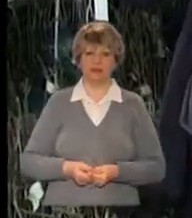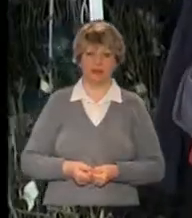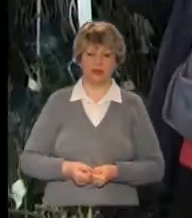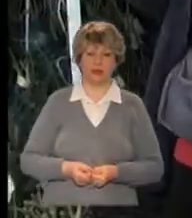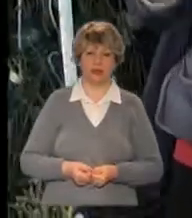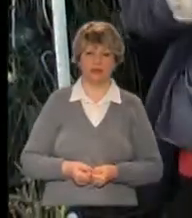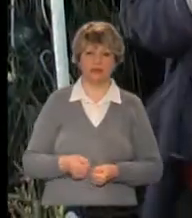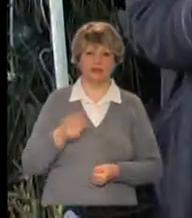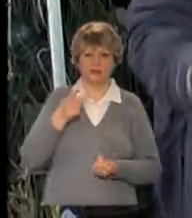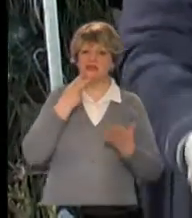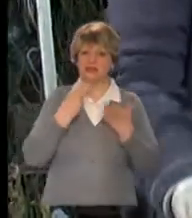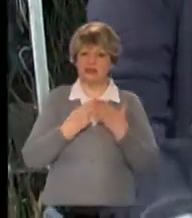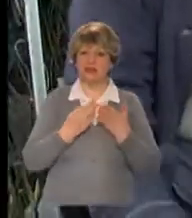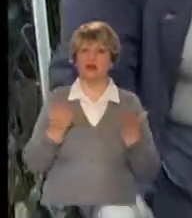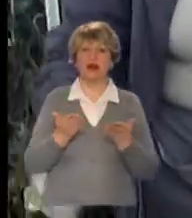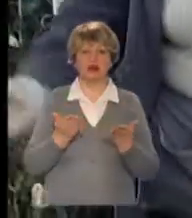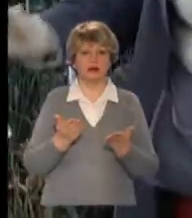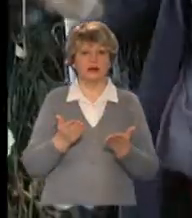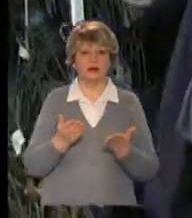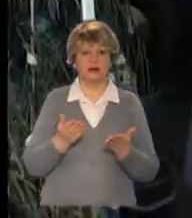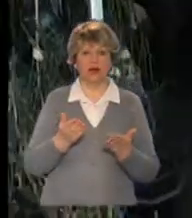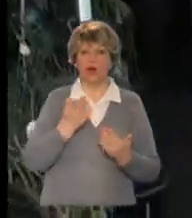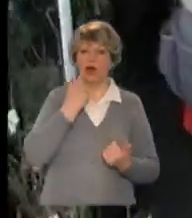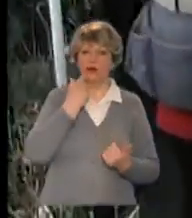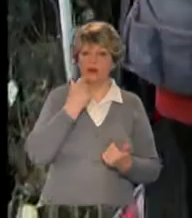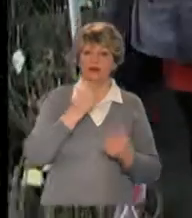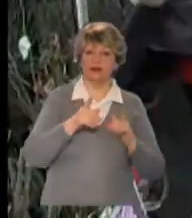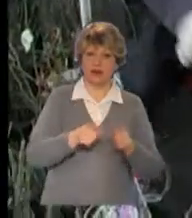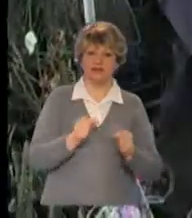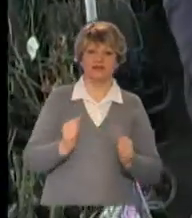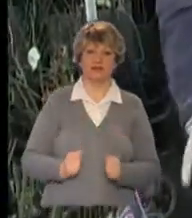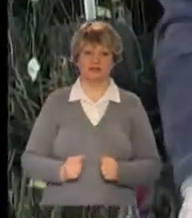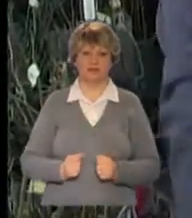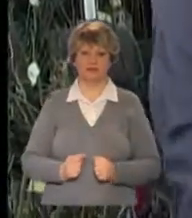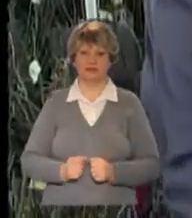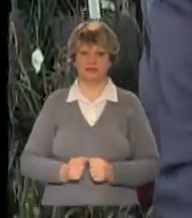Покажіть, як вони виглядають. Червона осю, оранжева. Оце, оце, оце, оце. Ні,